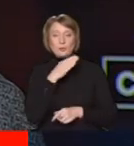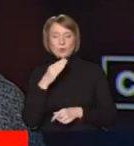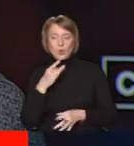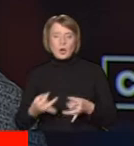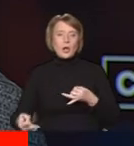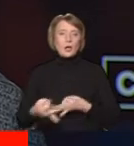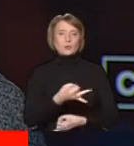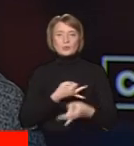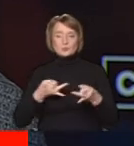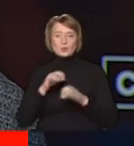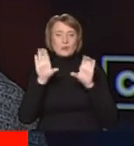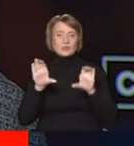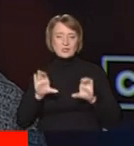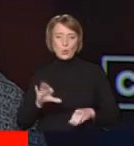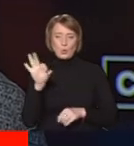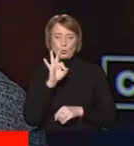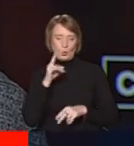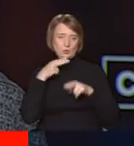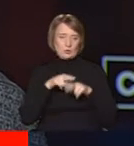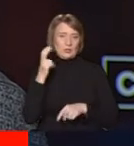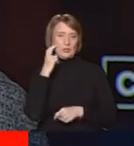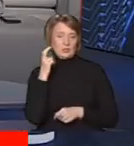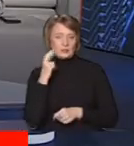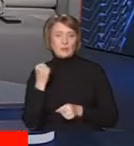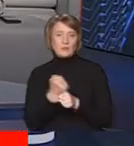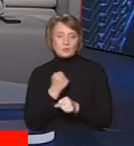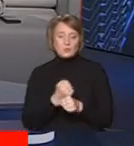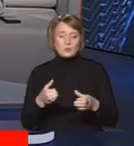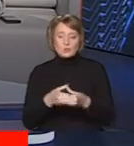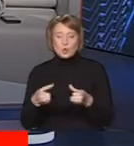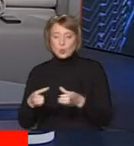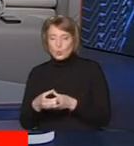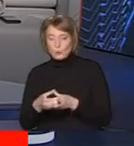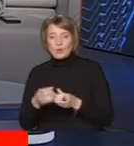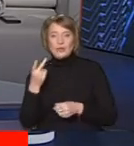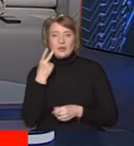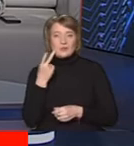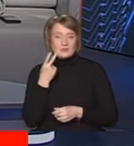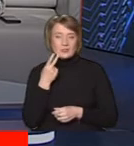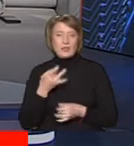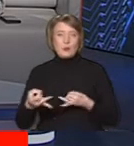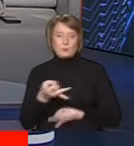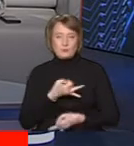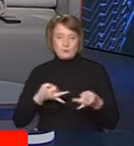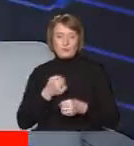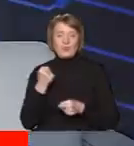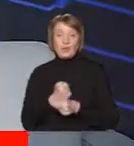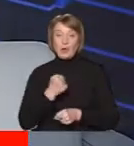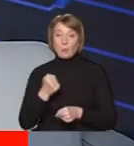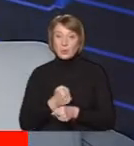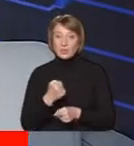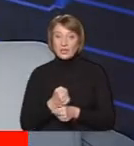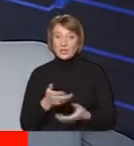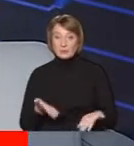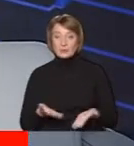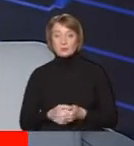обсуждаем закон про столицу, и мы в свое время там в этой рабочей группе, как бы это мягче сказать, работали